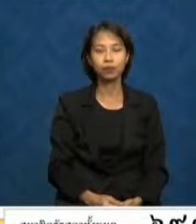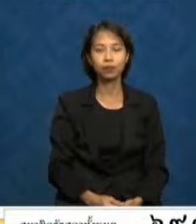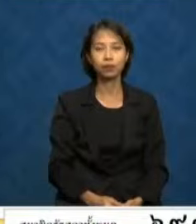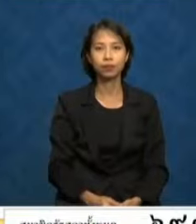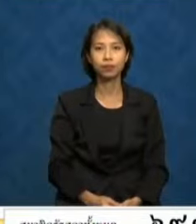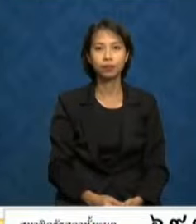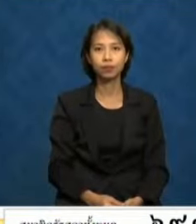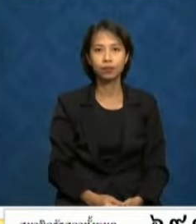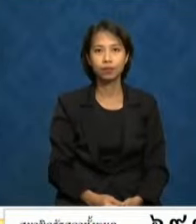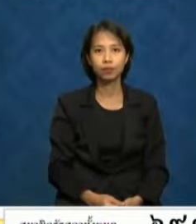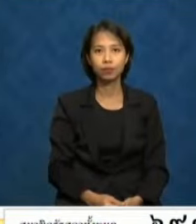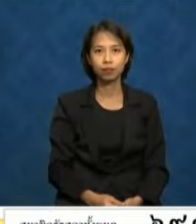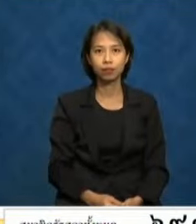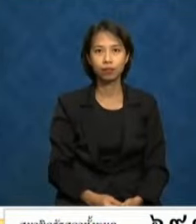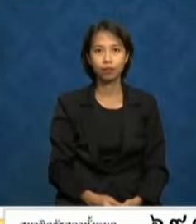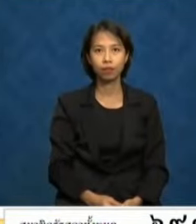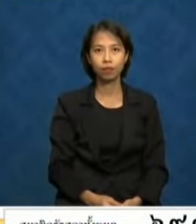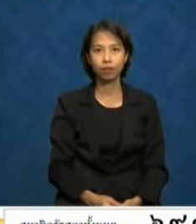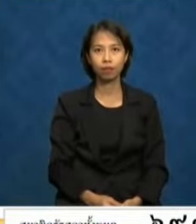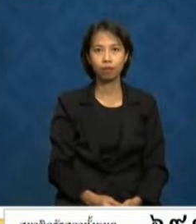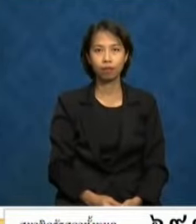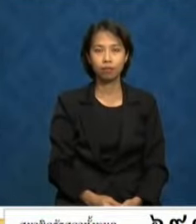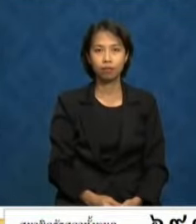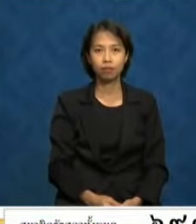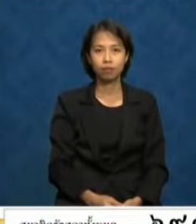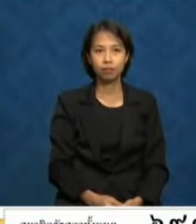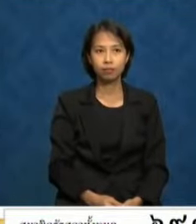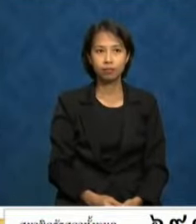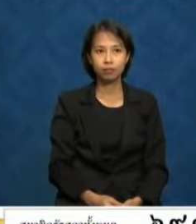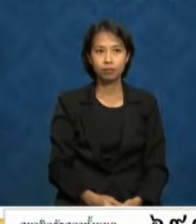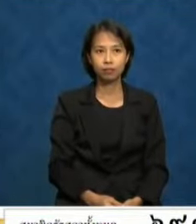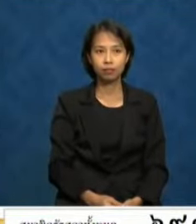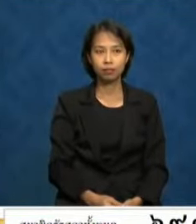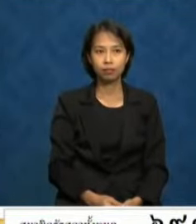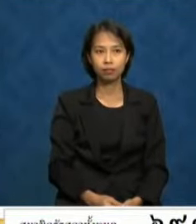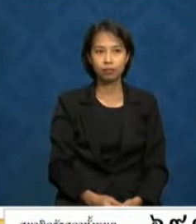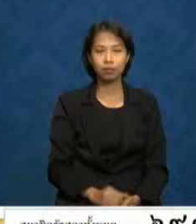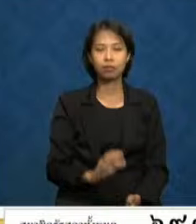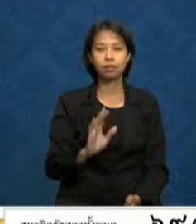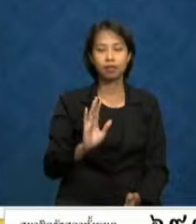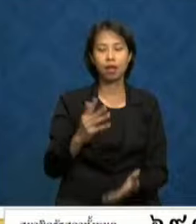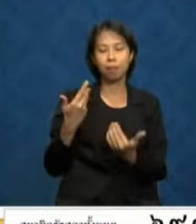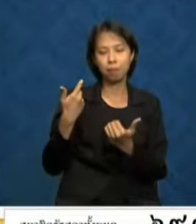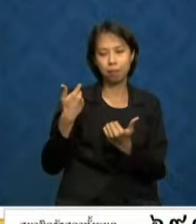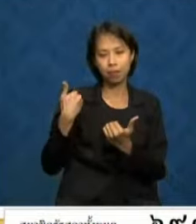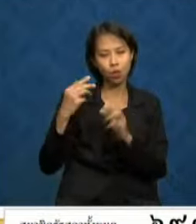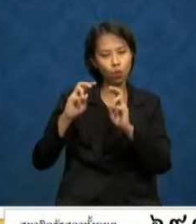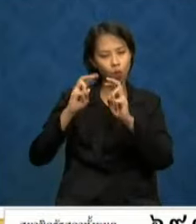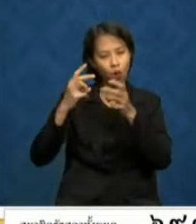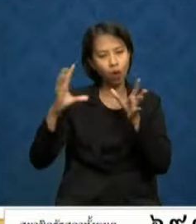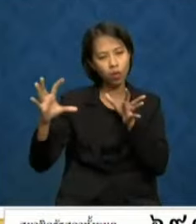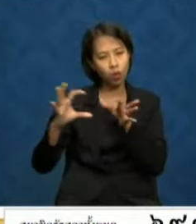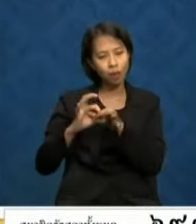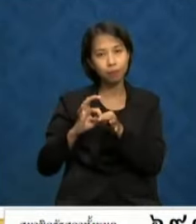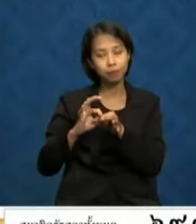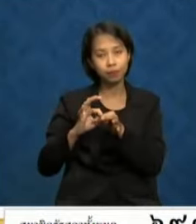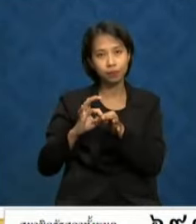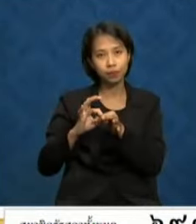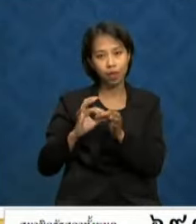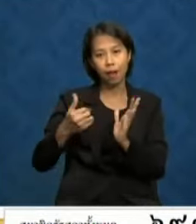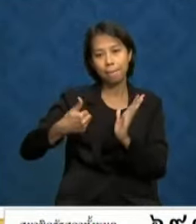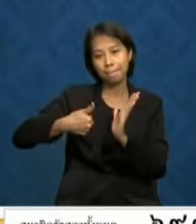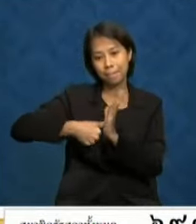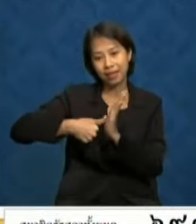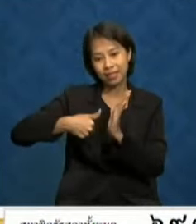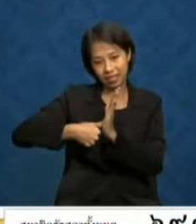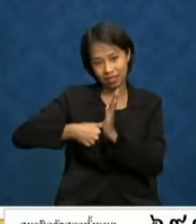ประเด็นในเรื่องของแอนตี้ดัมปิ้งนะครับรวมถึงคอมเพทิชันนะครับเรื่องของการภาษีต